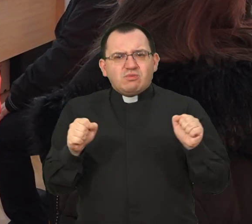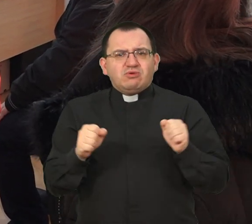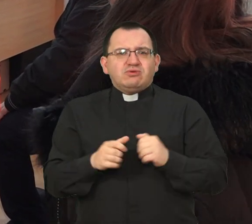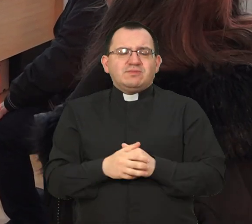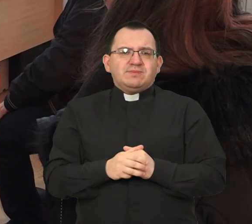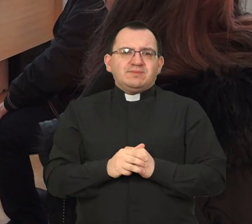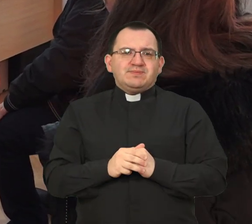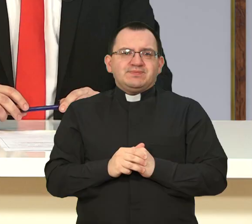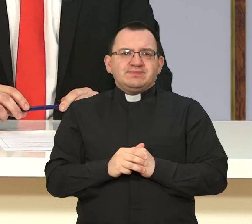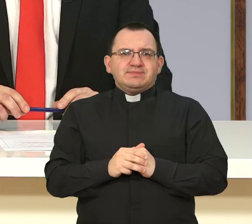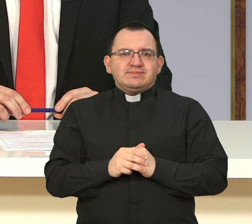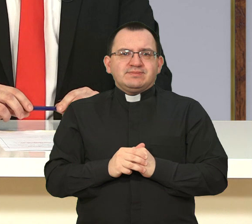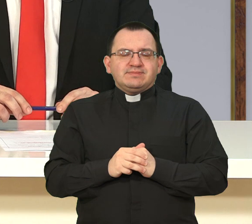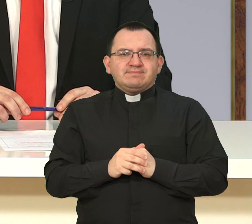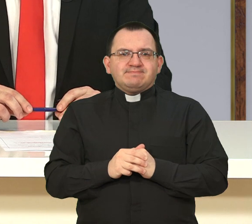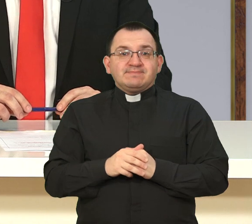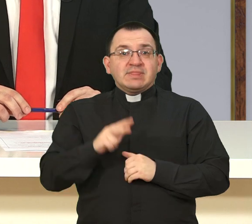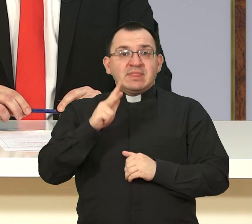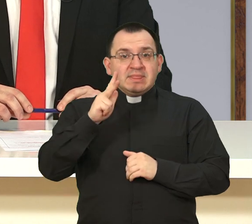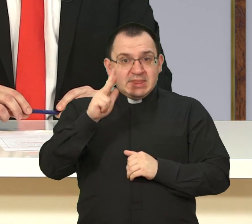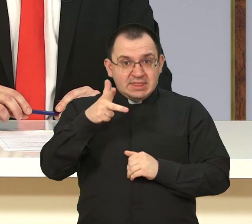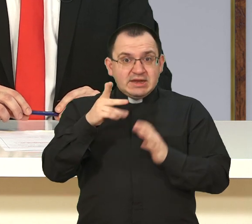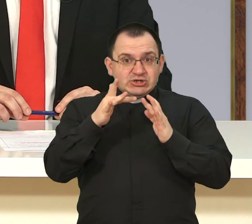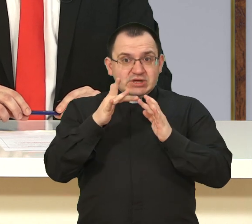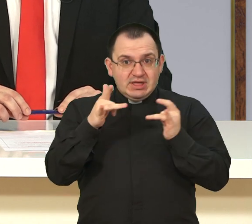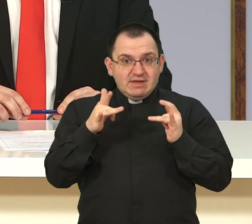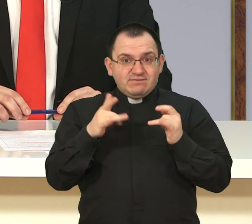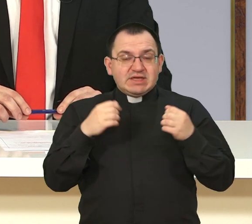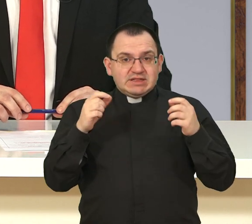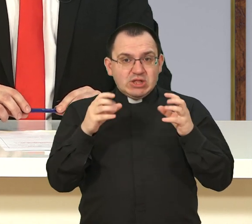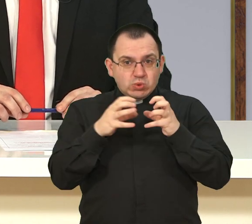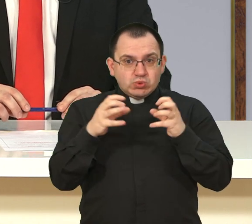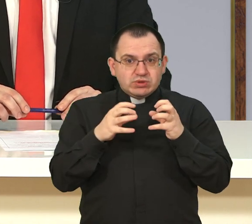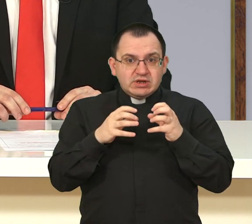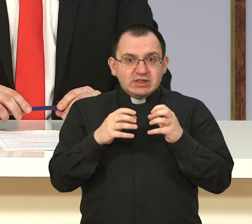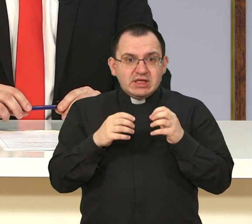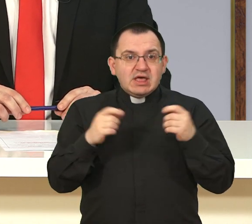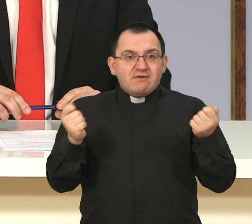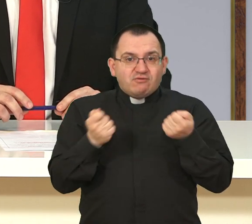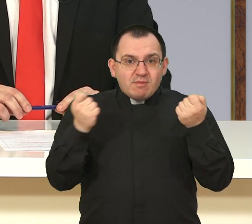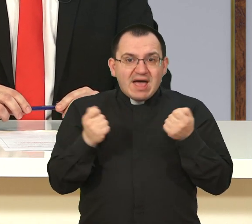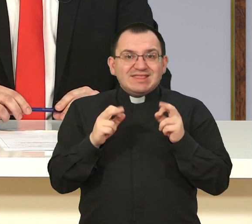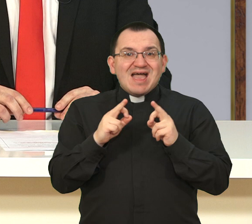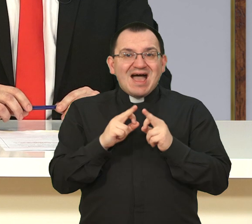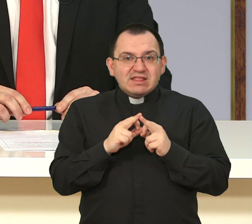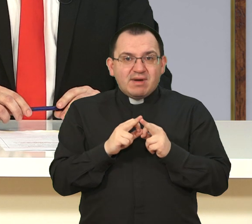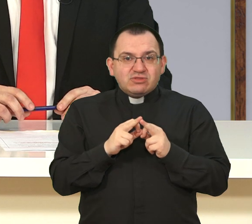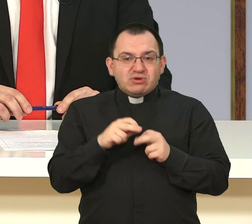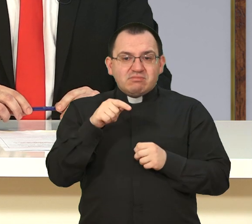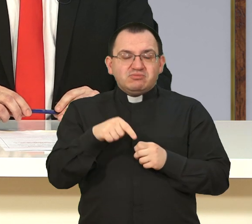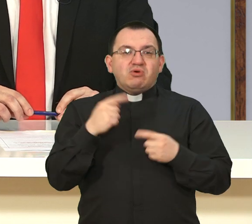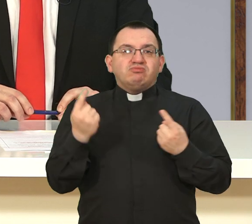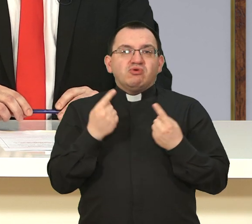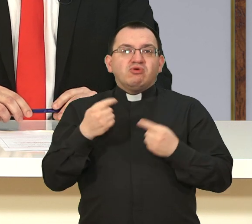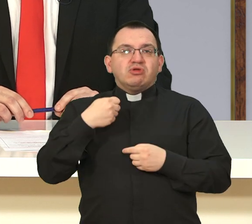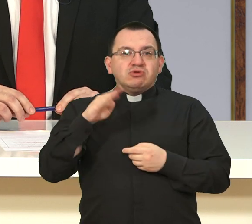joj se. Treći vikend susret temeljne formacije animatora Varaždinske biskupije održao se u Trnovcu